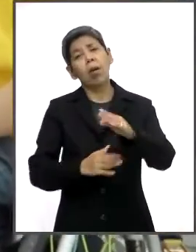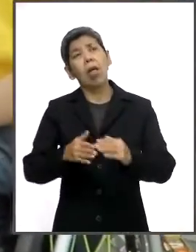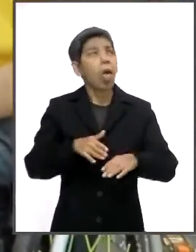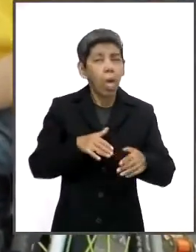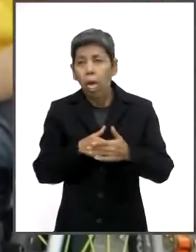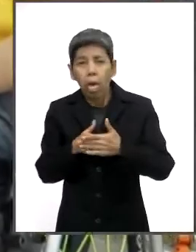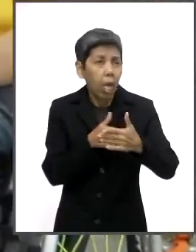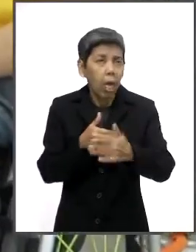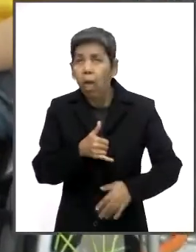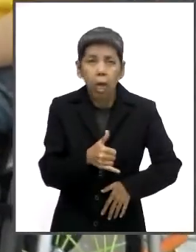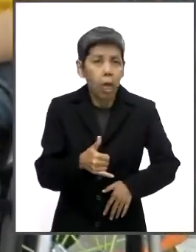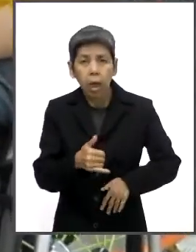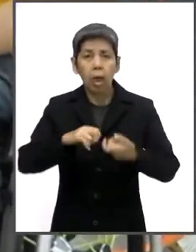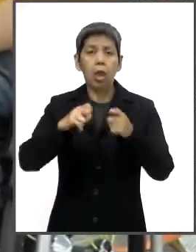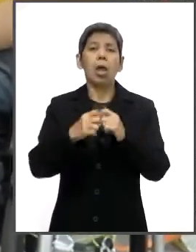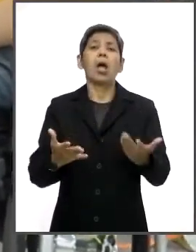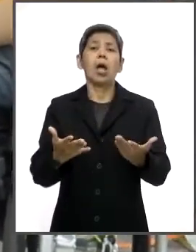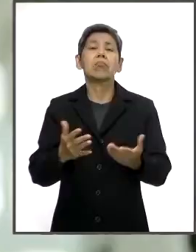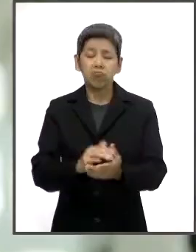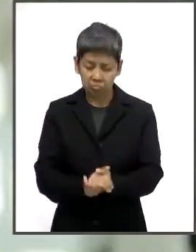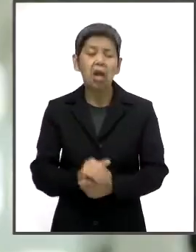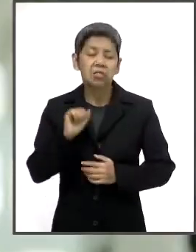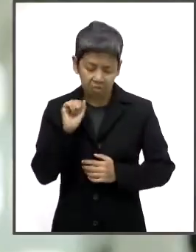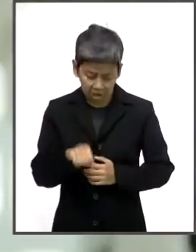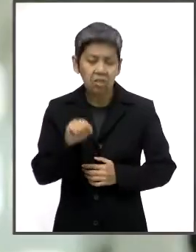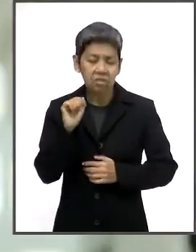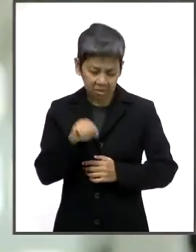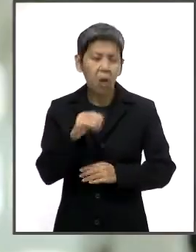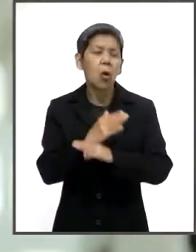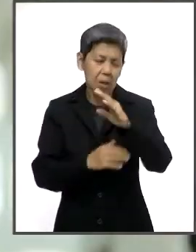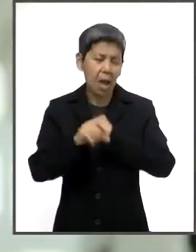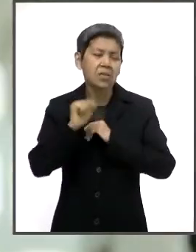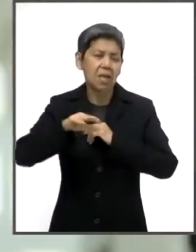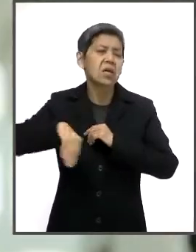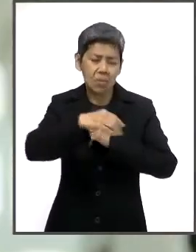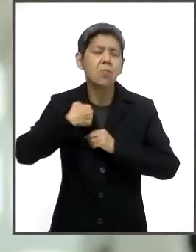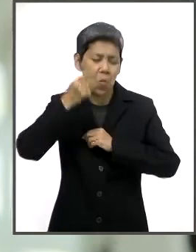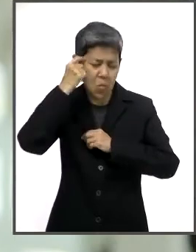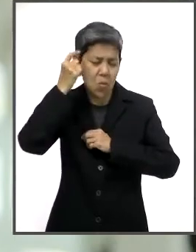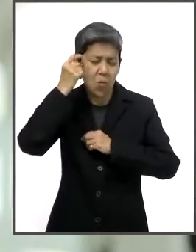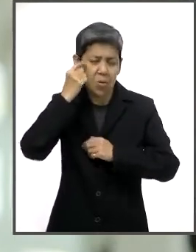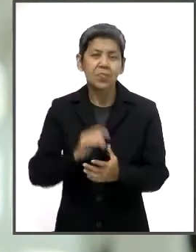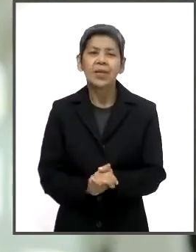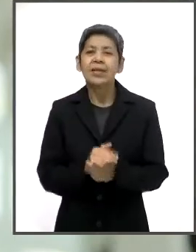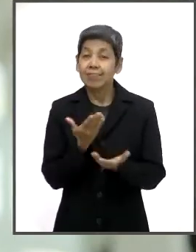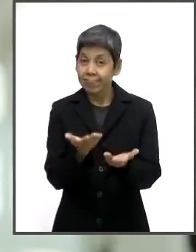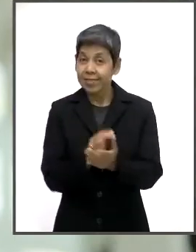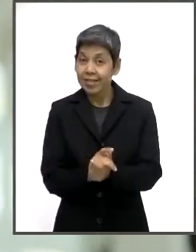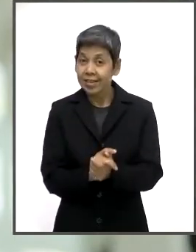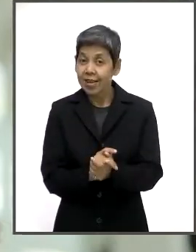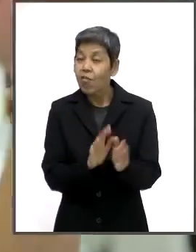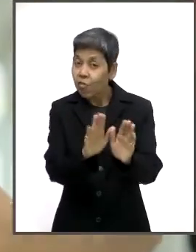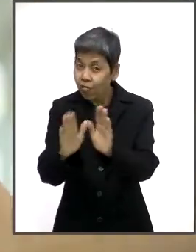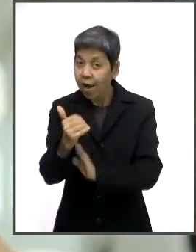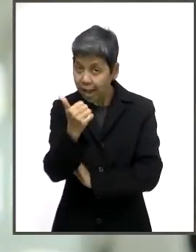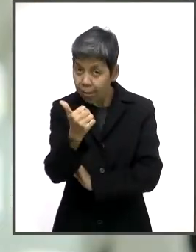พวกเราก็ไม่สามารถไปใช้ชีวิตเหมือนคนทั่วไปได้ อันนี้สำหรับทุกคนครับพี่ดูบริการอันนี้ผมเข้าใจครับนี่อยากให้พี่แววช่ว